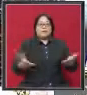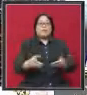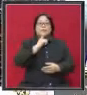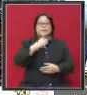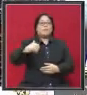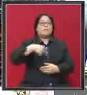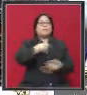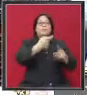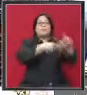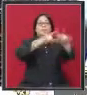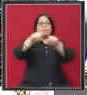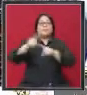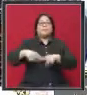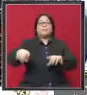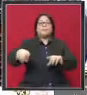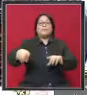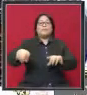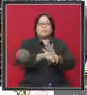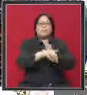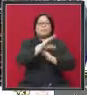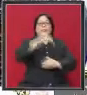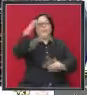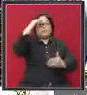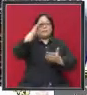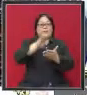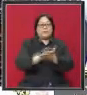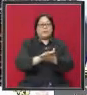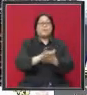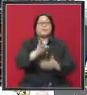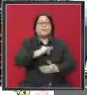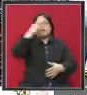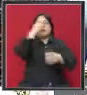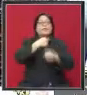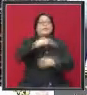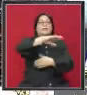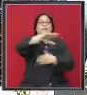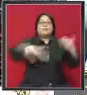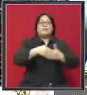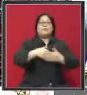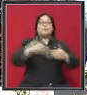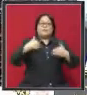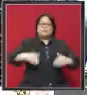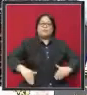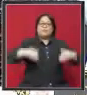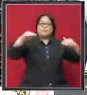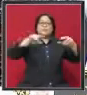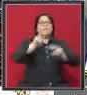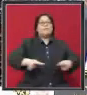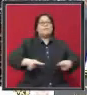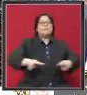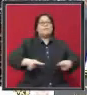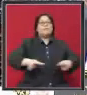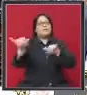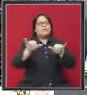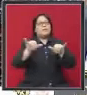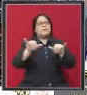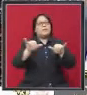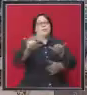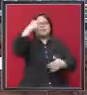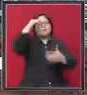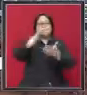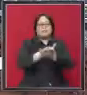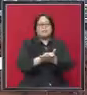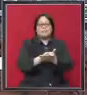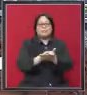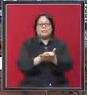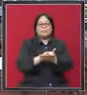ini, walaupun kita datang dari pelbagai latar belakang dan kepercayaan umum, saya yakin kita semua dibesarkan atas nilai yang sama, iaitu kita